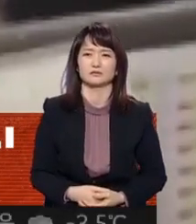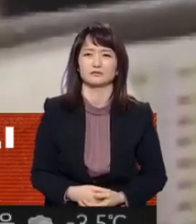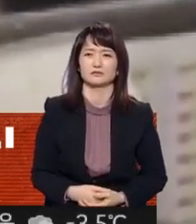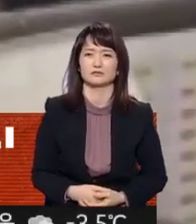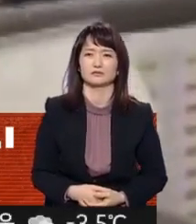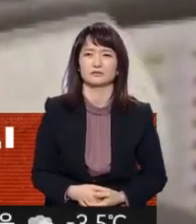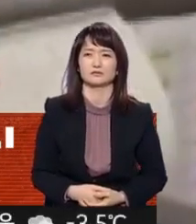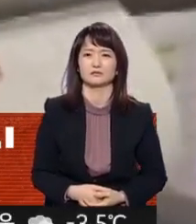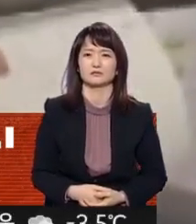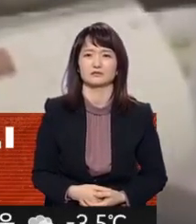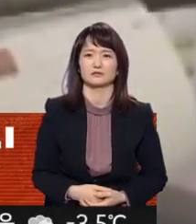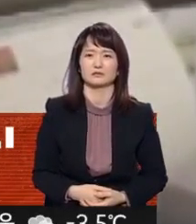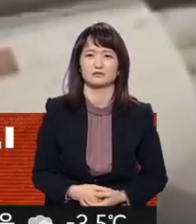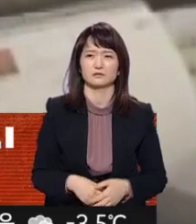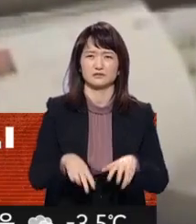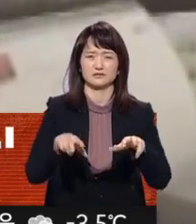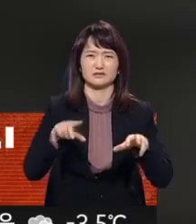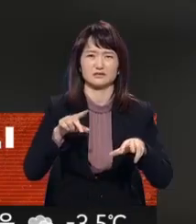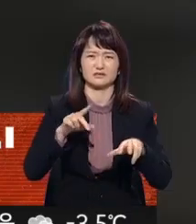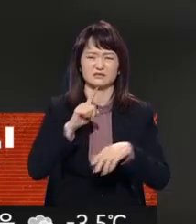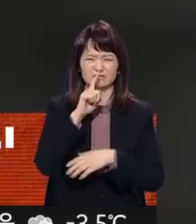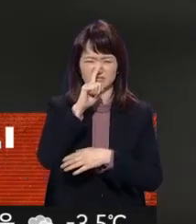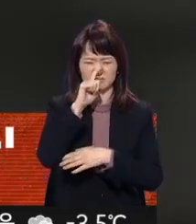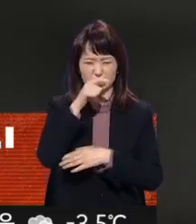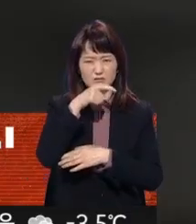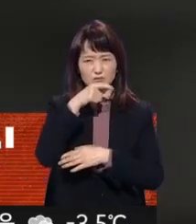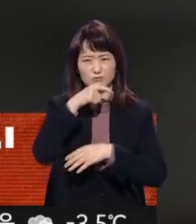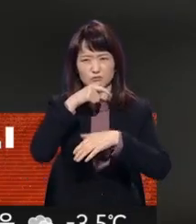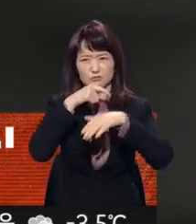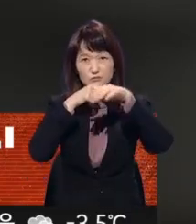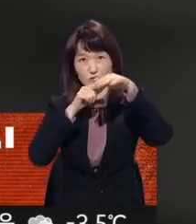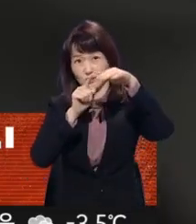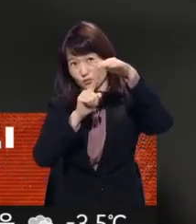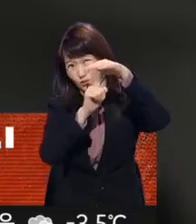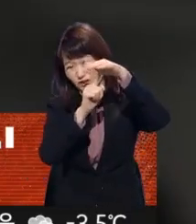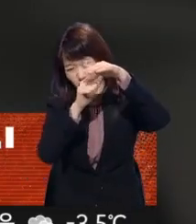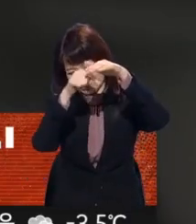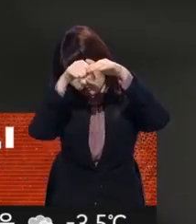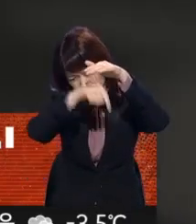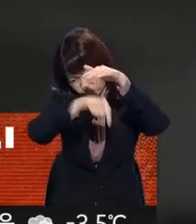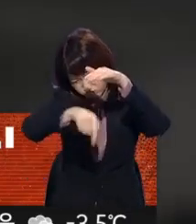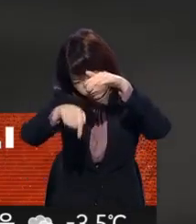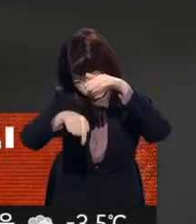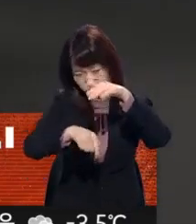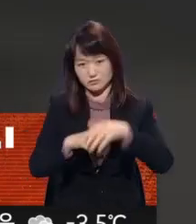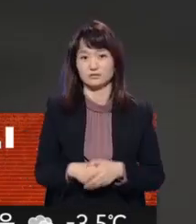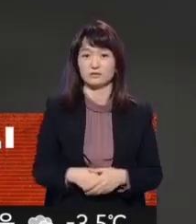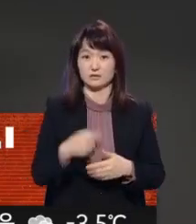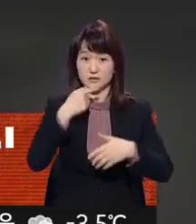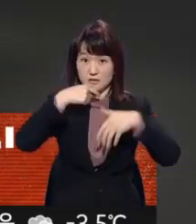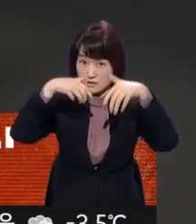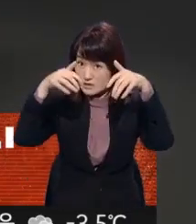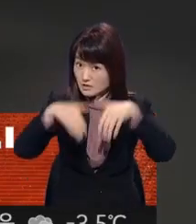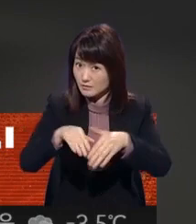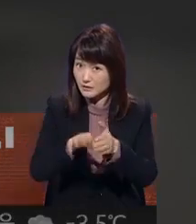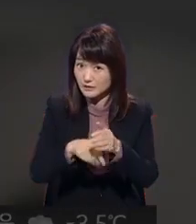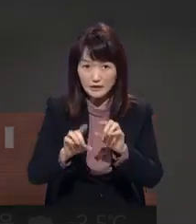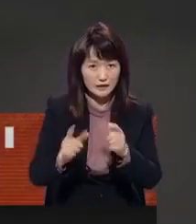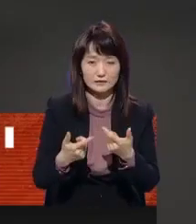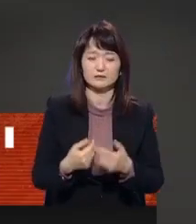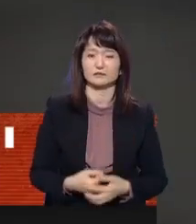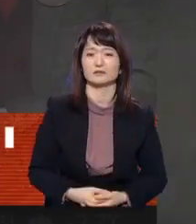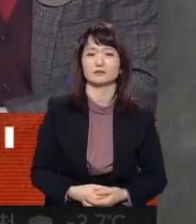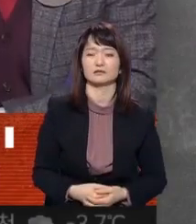자, 지금 또 뜨뜻한 물이 지금 위에서 떨어지는 모양새거든요. 뭔가 여기가 뭐 장마철입니까? 아니에요. 지금 단계고요.